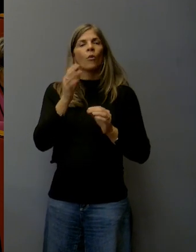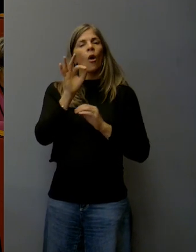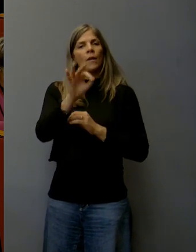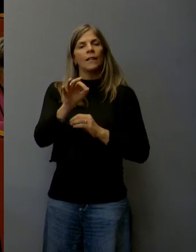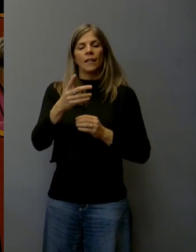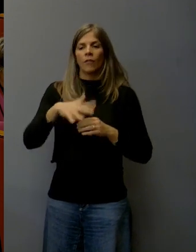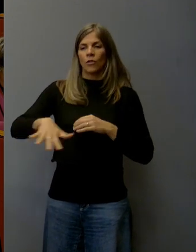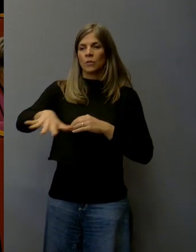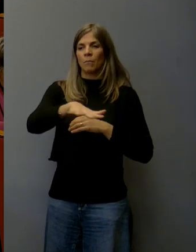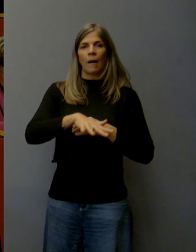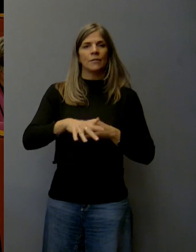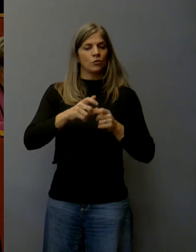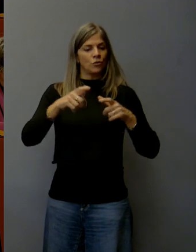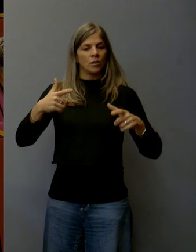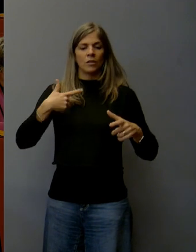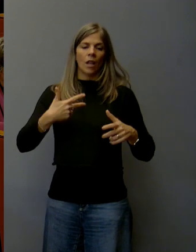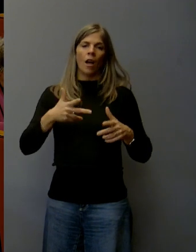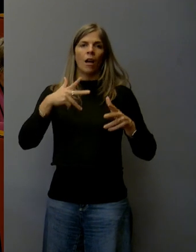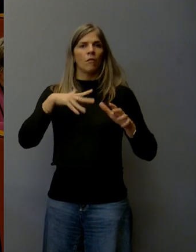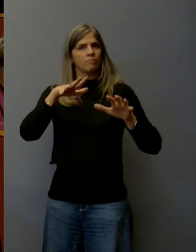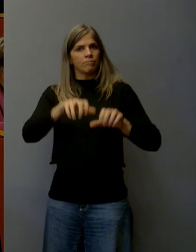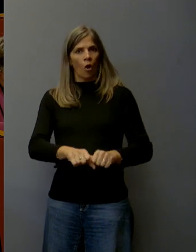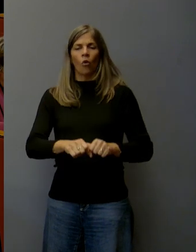occupandolo con attività sportive